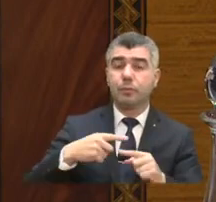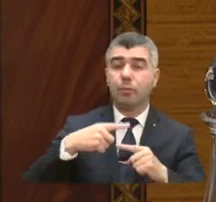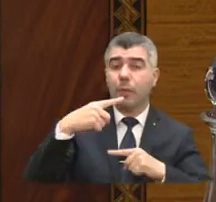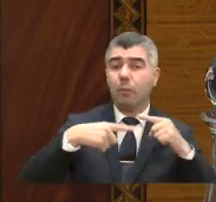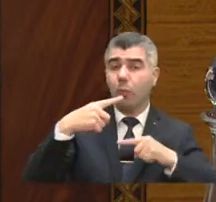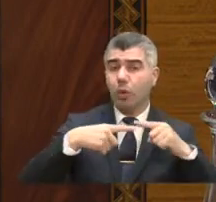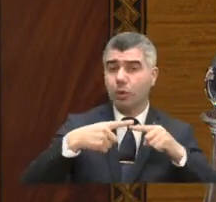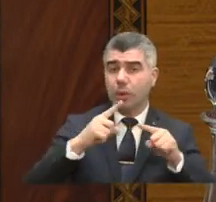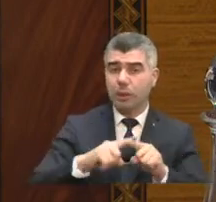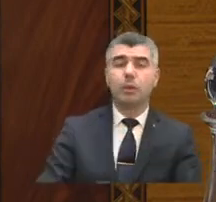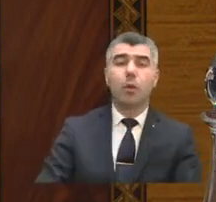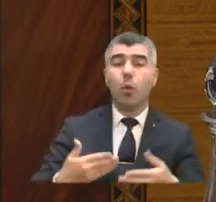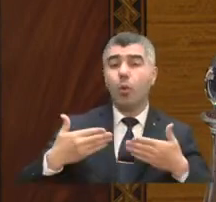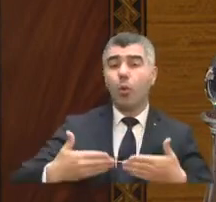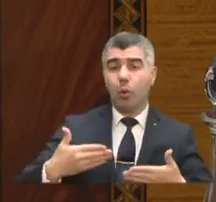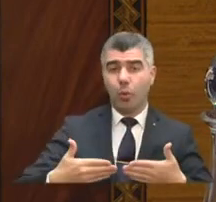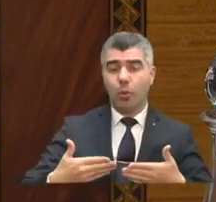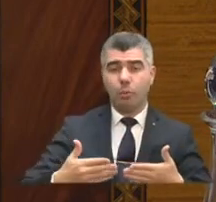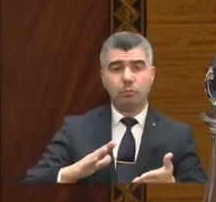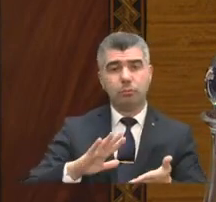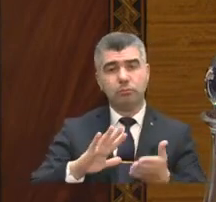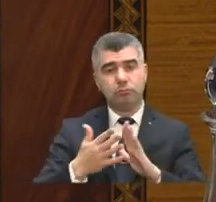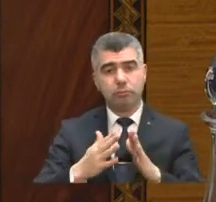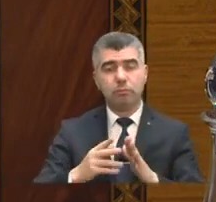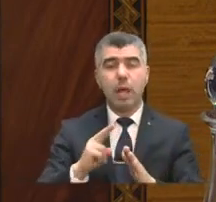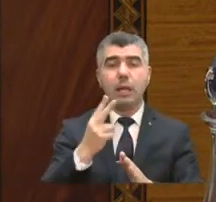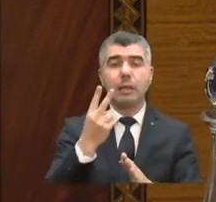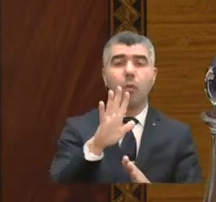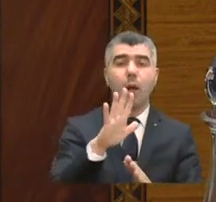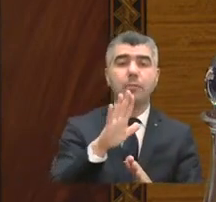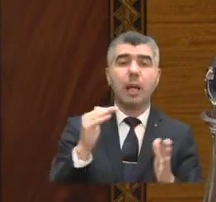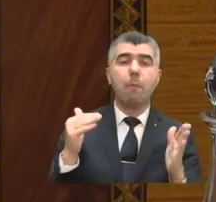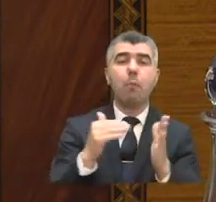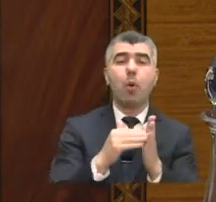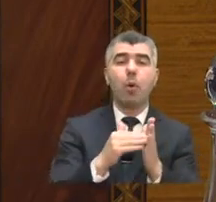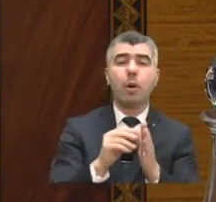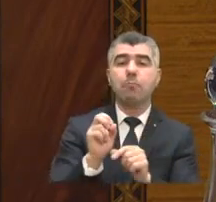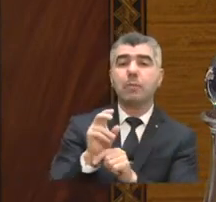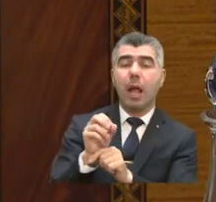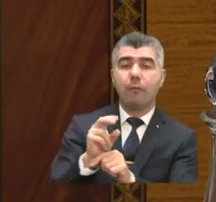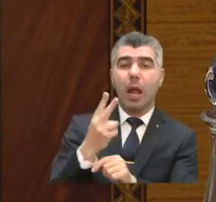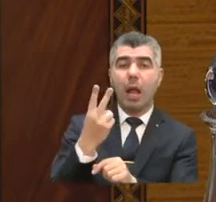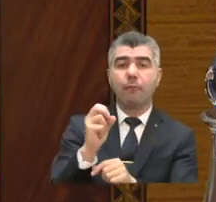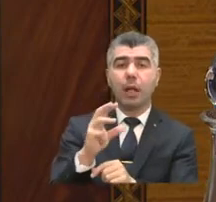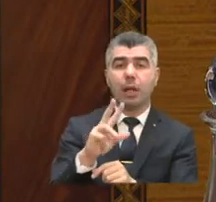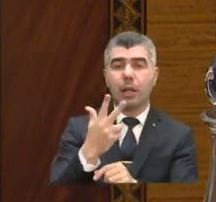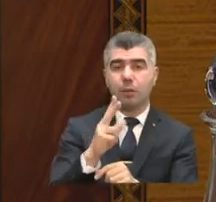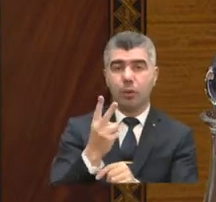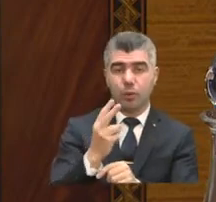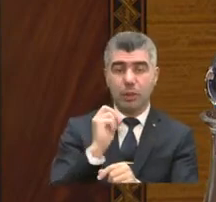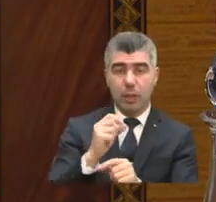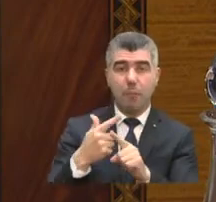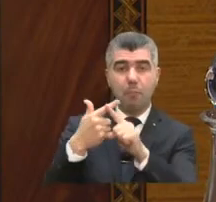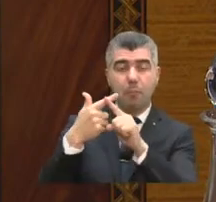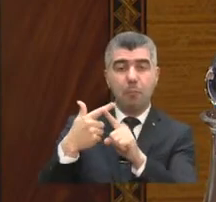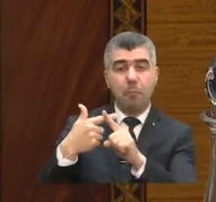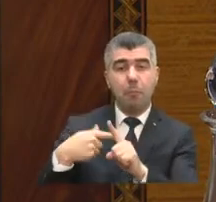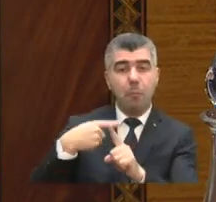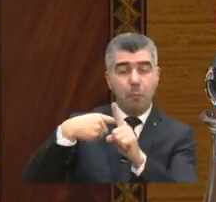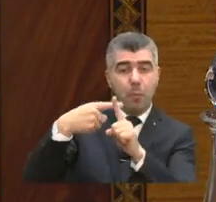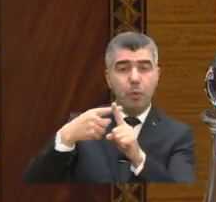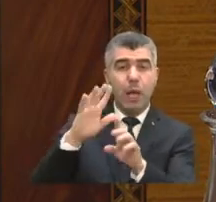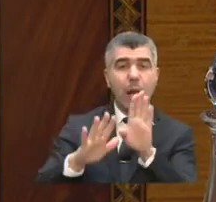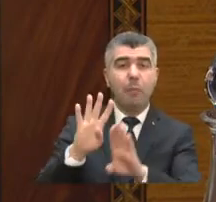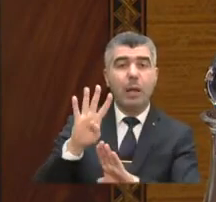اليوم تنقلوا ما يفوق عن 52 مليون مسافر سنة 2023، هي بزيادة 14% مقارنة